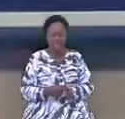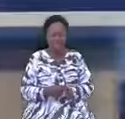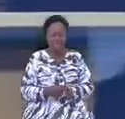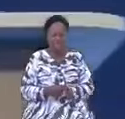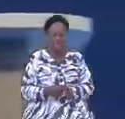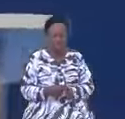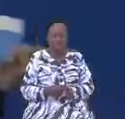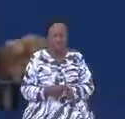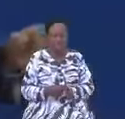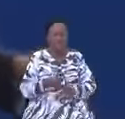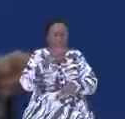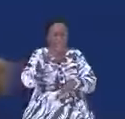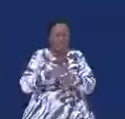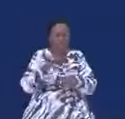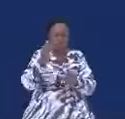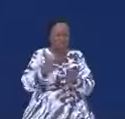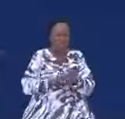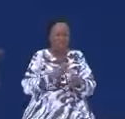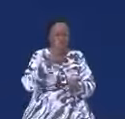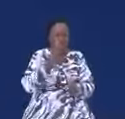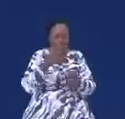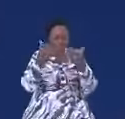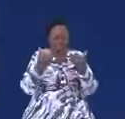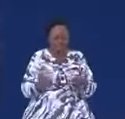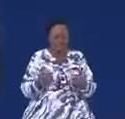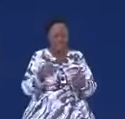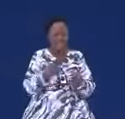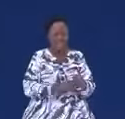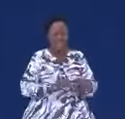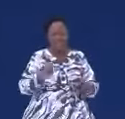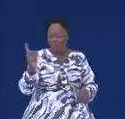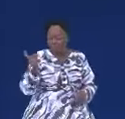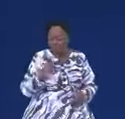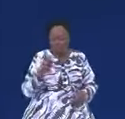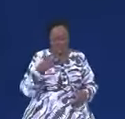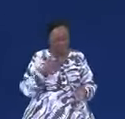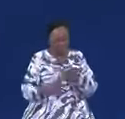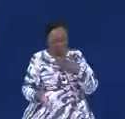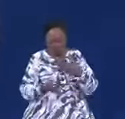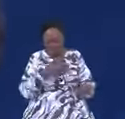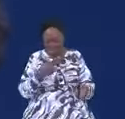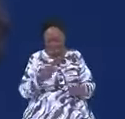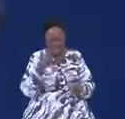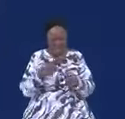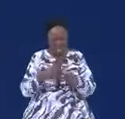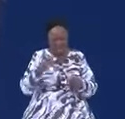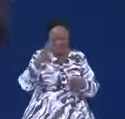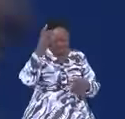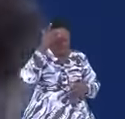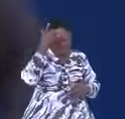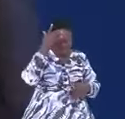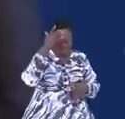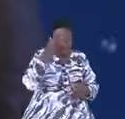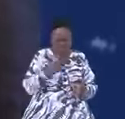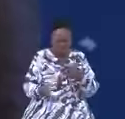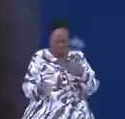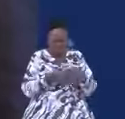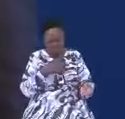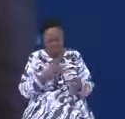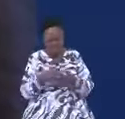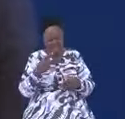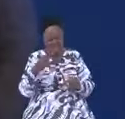maintenant pas tous quel que soit le nom de la maladie quel que soit le nom du problème